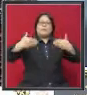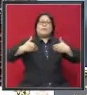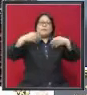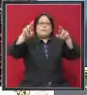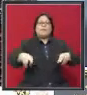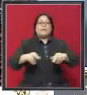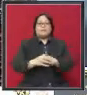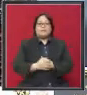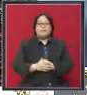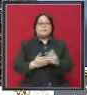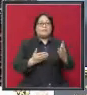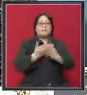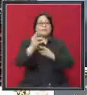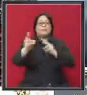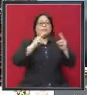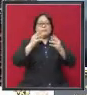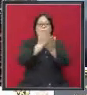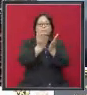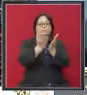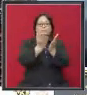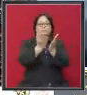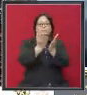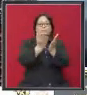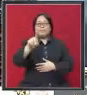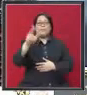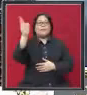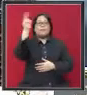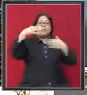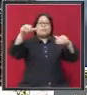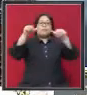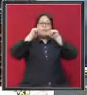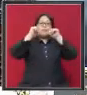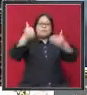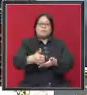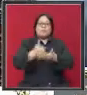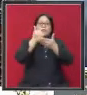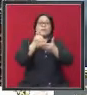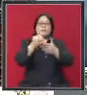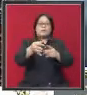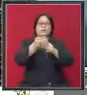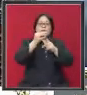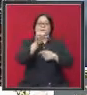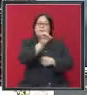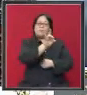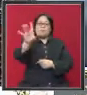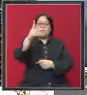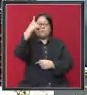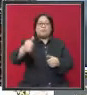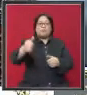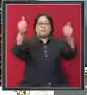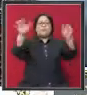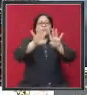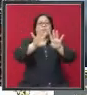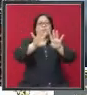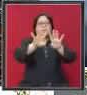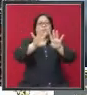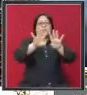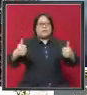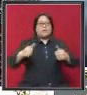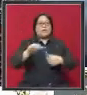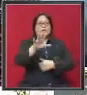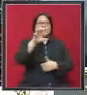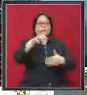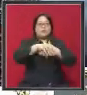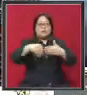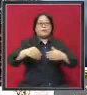kesejahteraan rakyat. Melalui ucapan Belanjawan 2021, kerajaan telah mengumumkan bantuan khas one-off kepada petugas Barisan Harapan Kesihatan